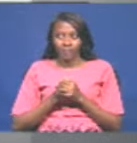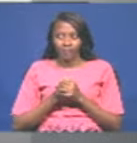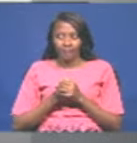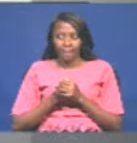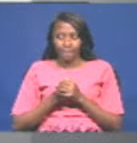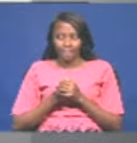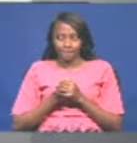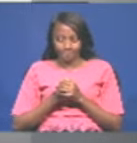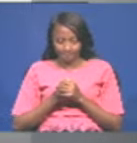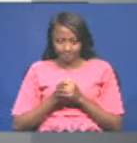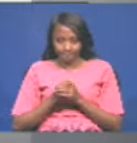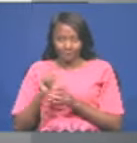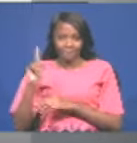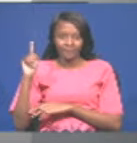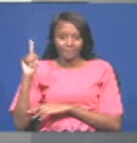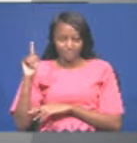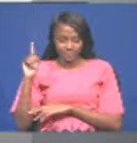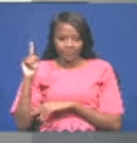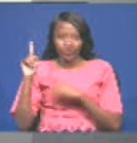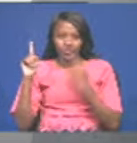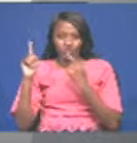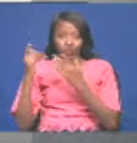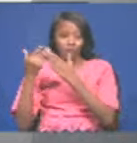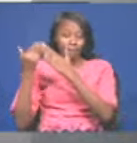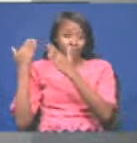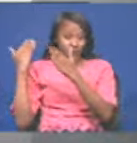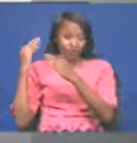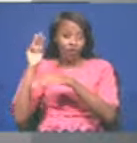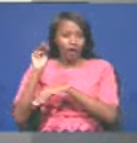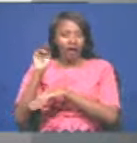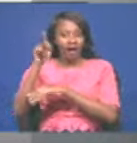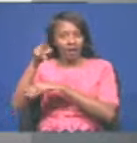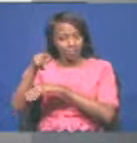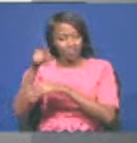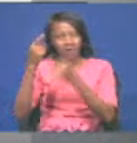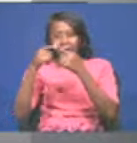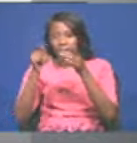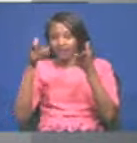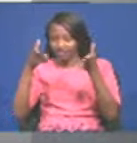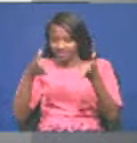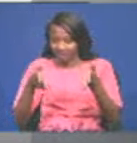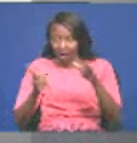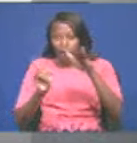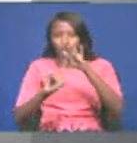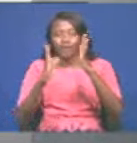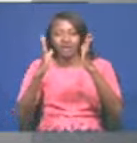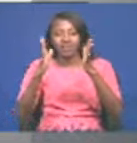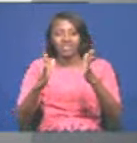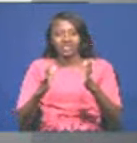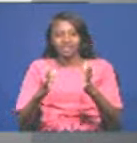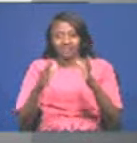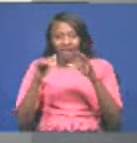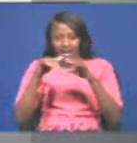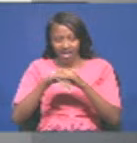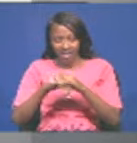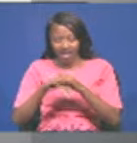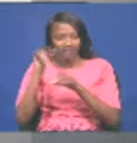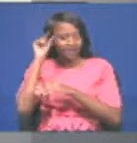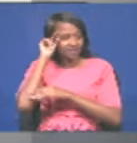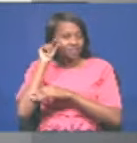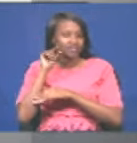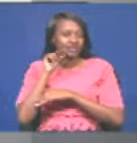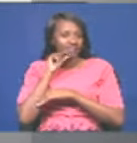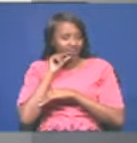Huyo unayemwona basi pia alikuwa mbunge hapo awali, na kwa sasa ni waziri katika wizara ya jinsia, ambaye ni